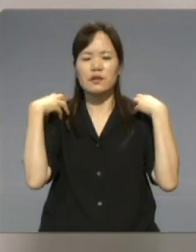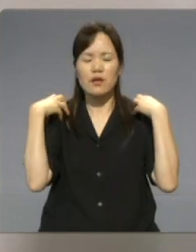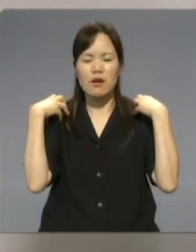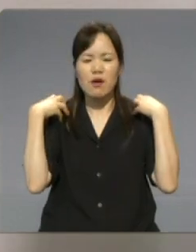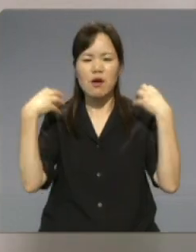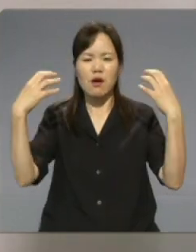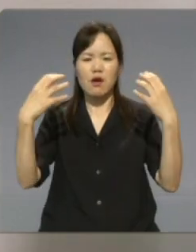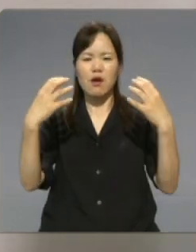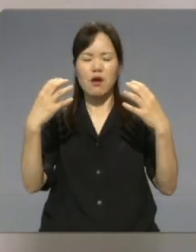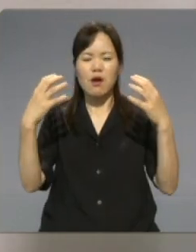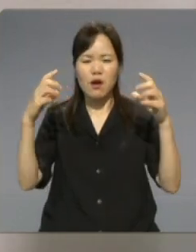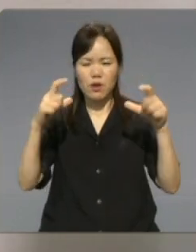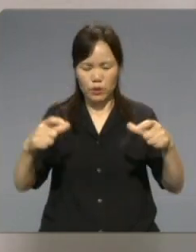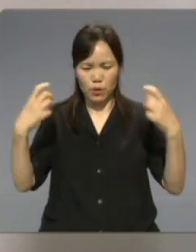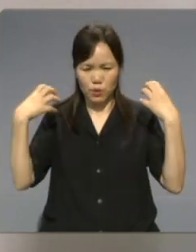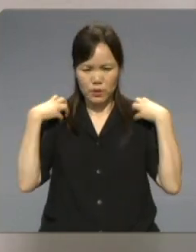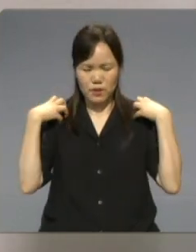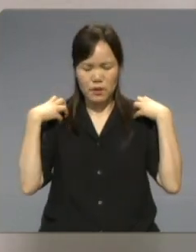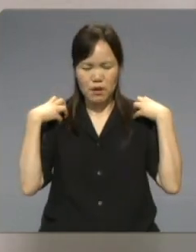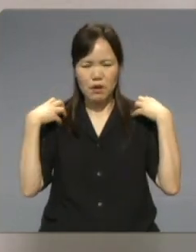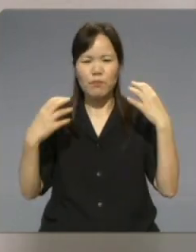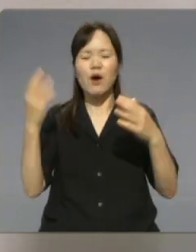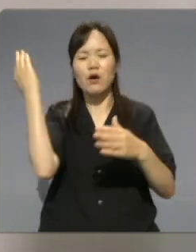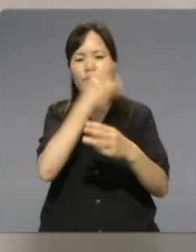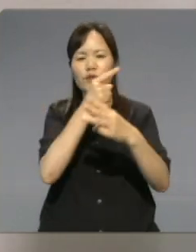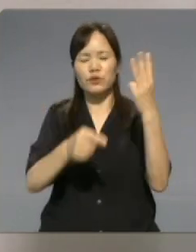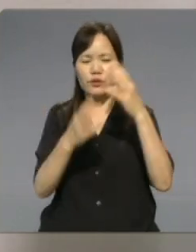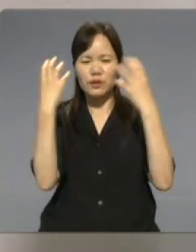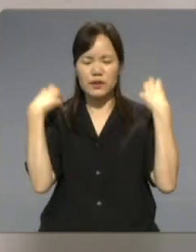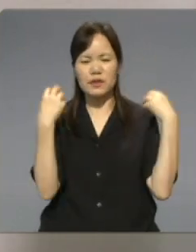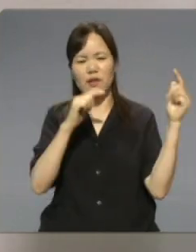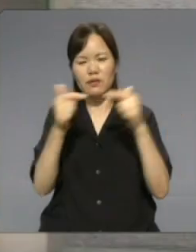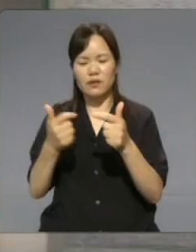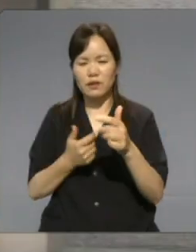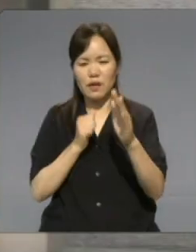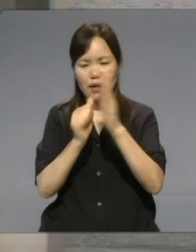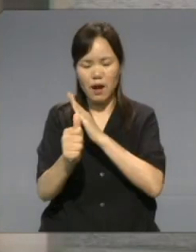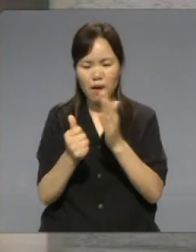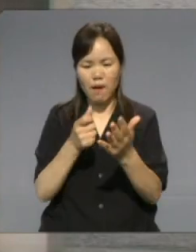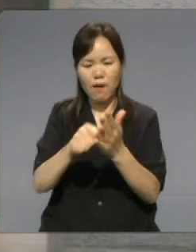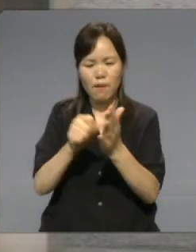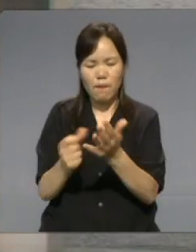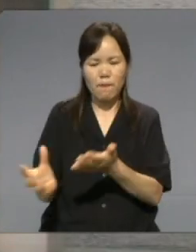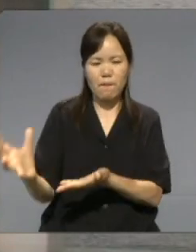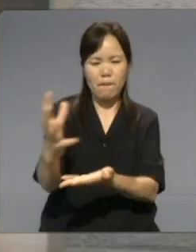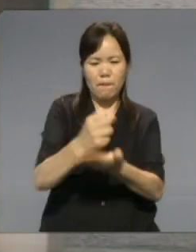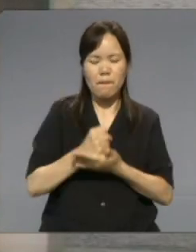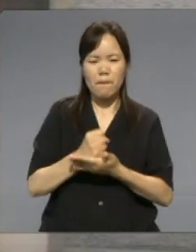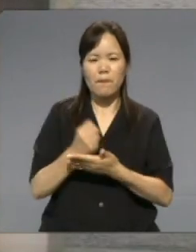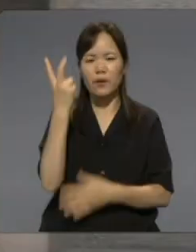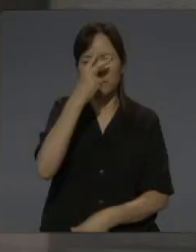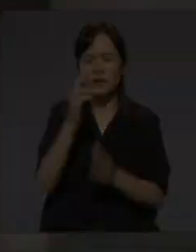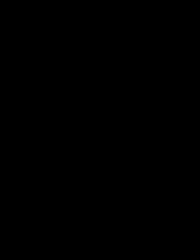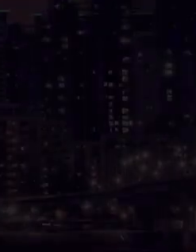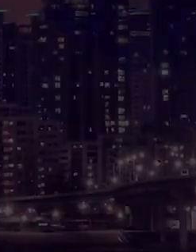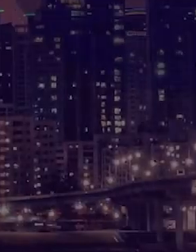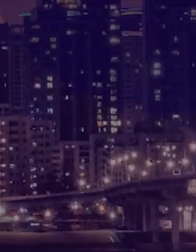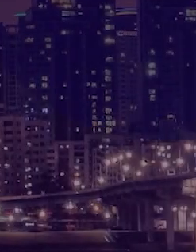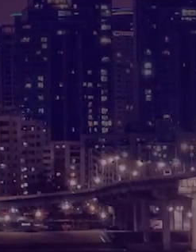충북도청 청주시청 행복청 충북소방본부를 압수수색하며 강제 수사에 착수했습니다